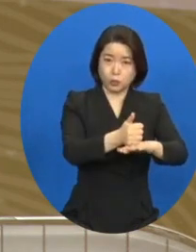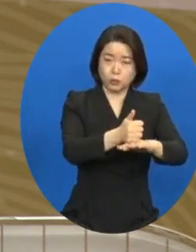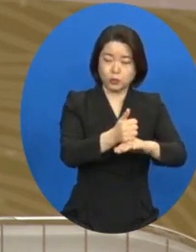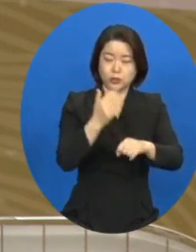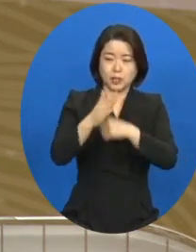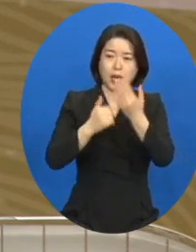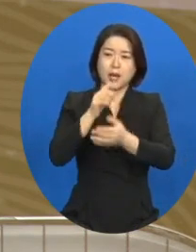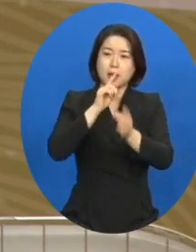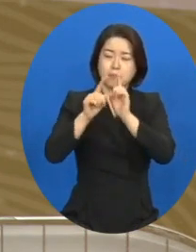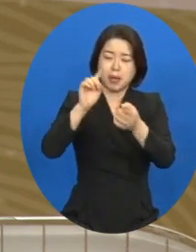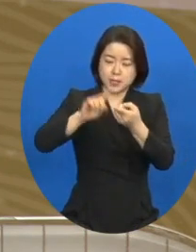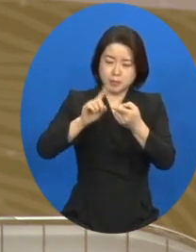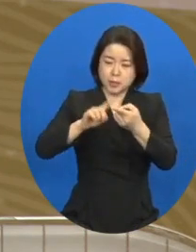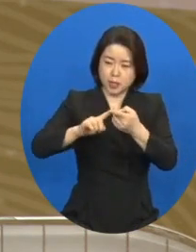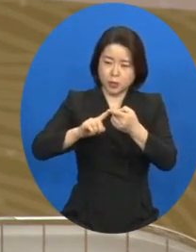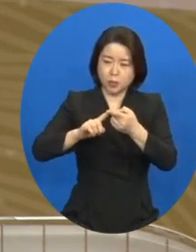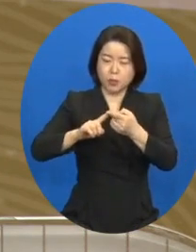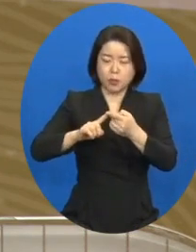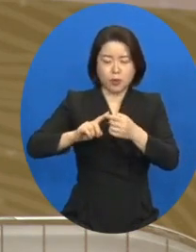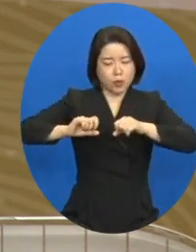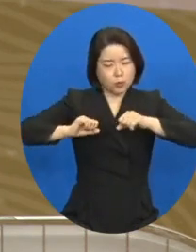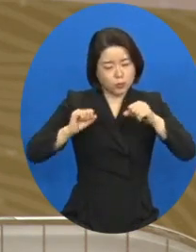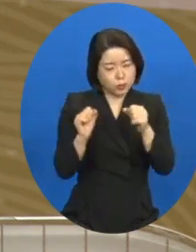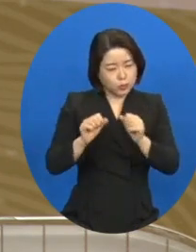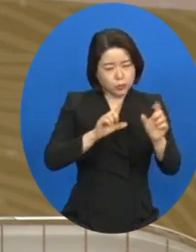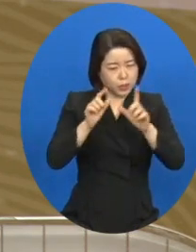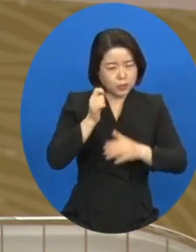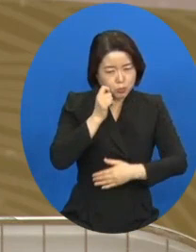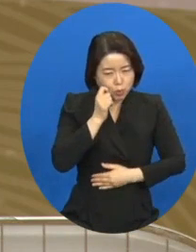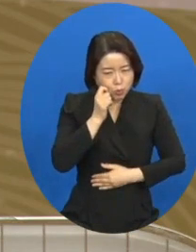하나님 말씀대로 살 수 없다는 것인가?